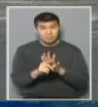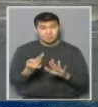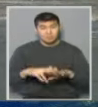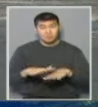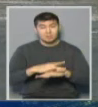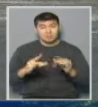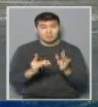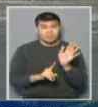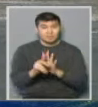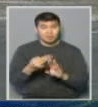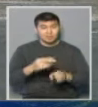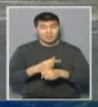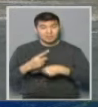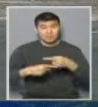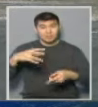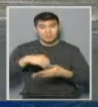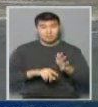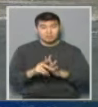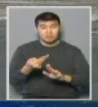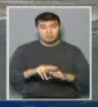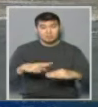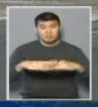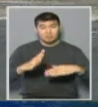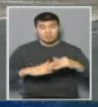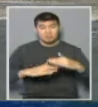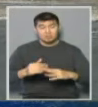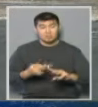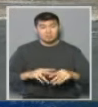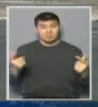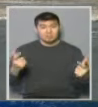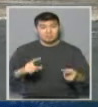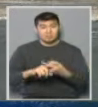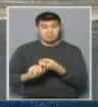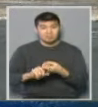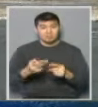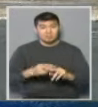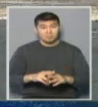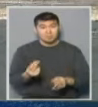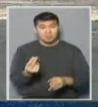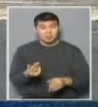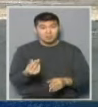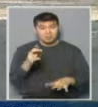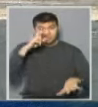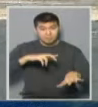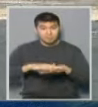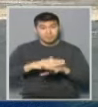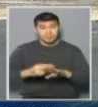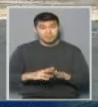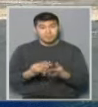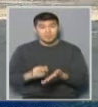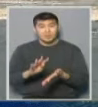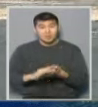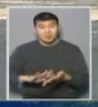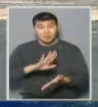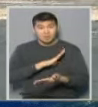жергілікті бюджеттен өздеріңізге белгілі елімізде болып отырған пандемияға байланысты ақша қаражатына сұраныс білдірген